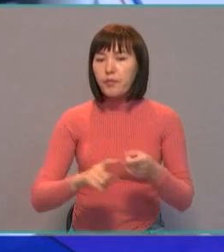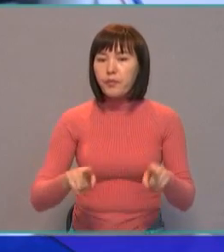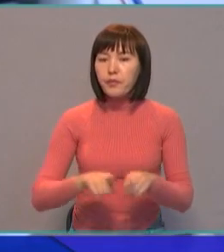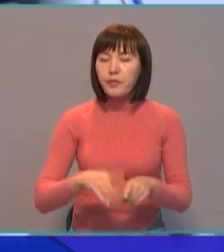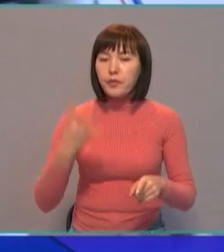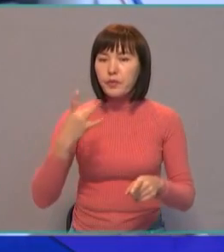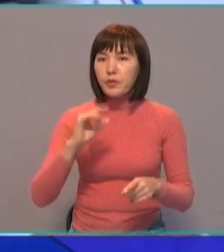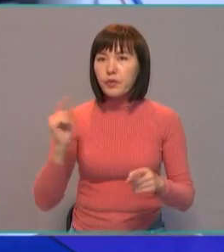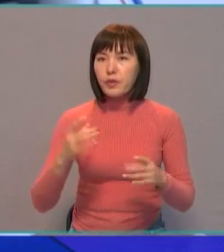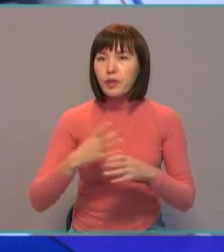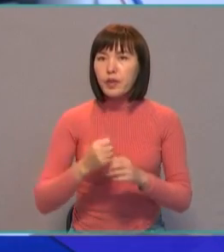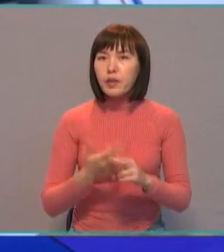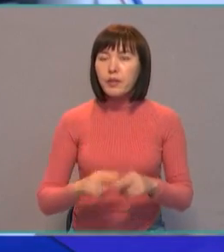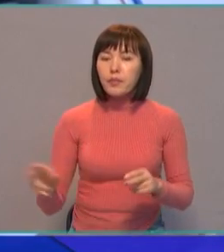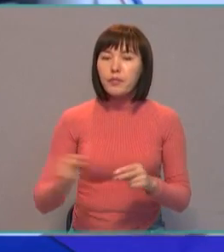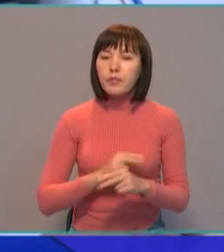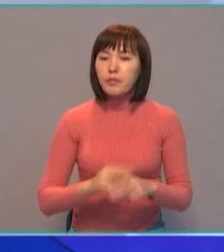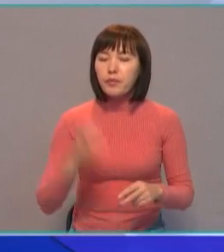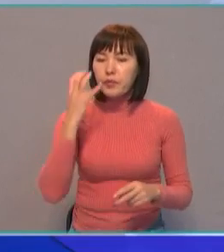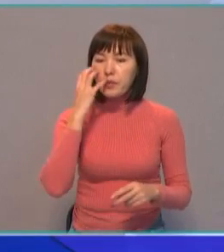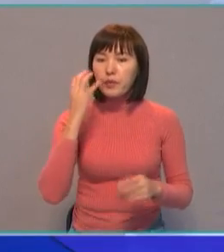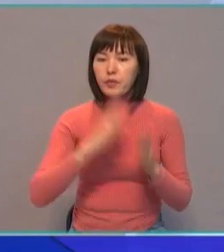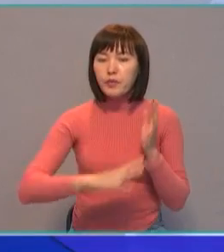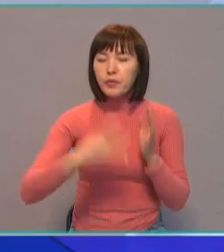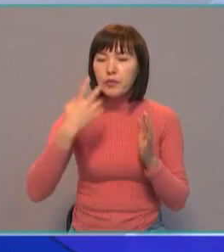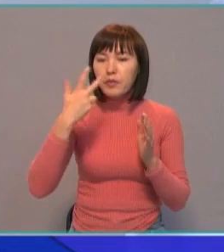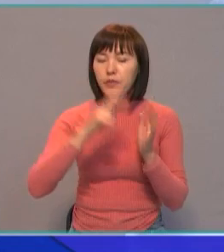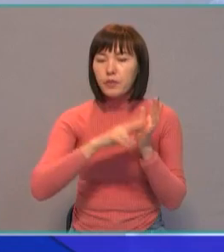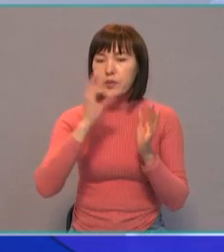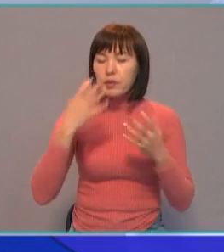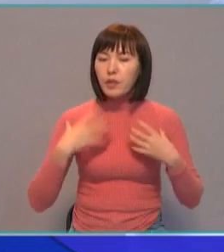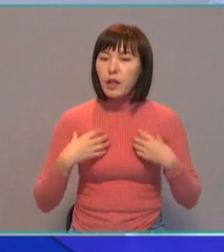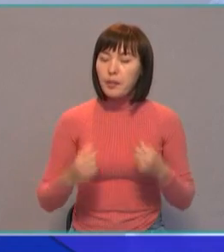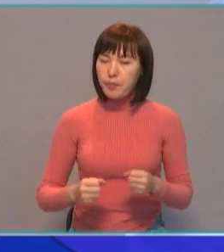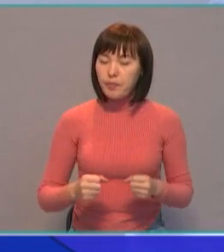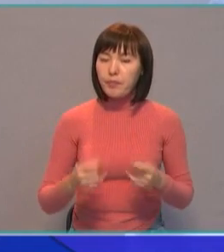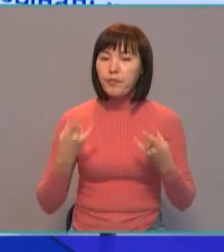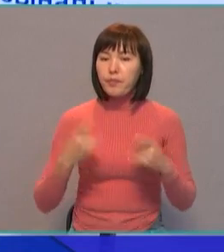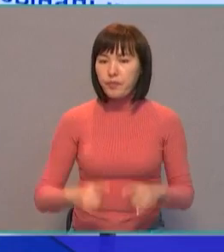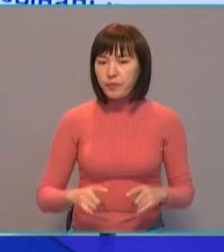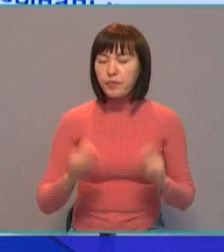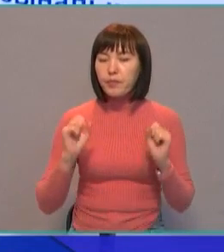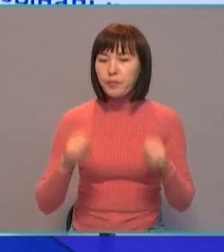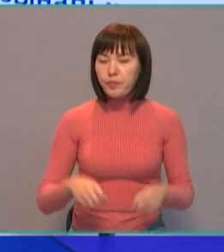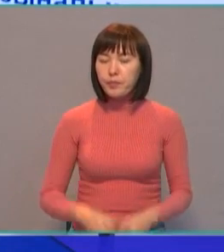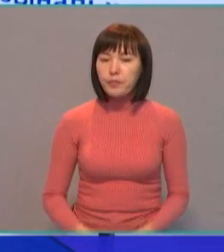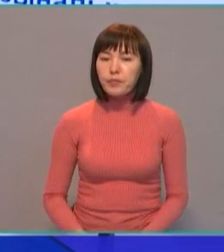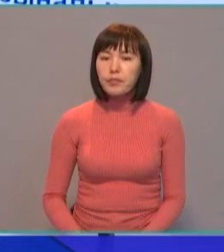деңгейі 4 есе төмендеген. Мұндай дерті бар жүкті әйелдердің 98% дені сау баланы дүниеге әкеле алады